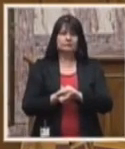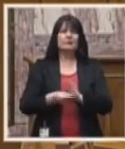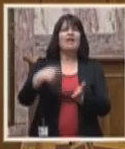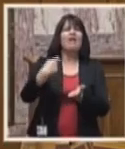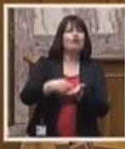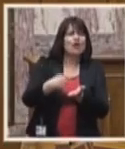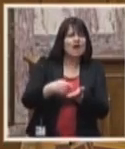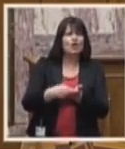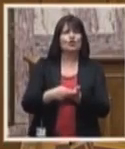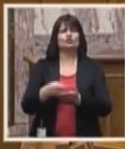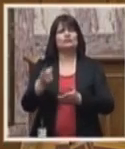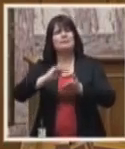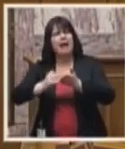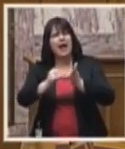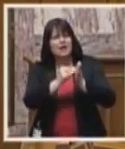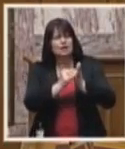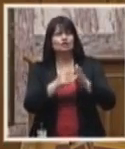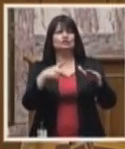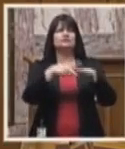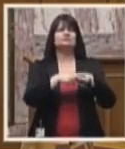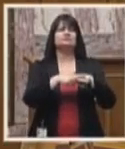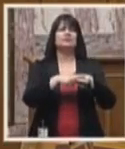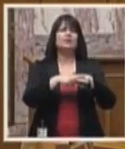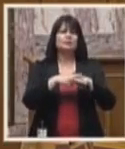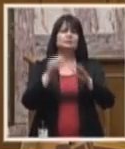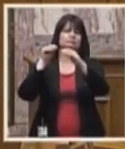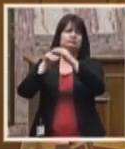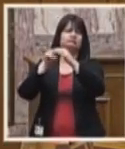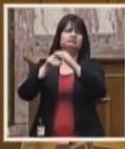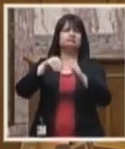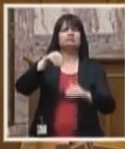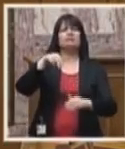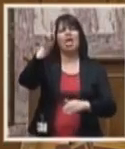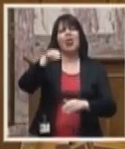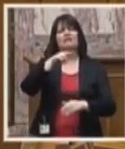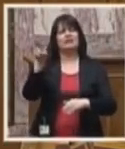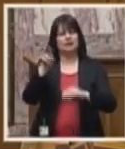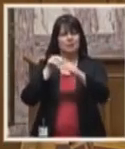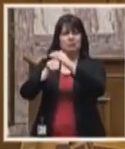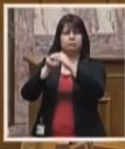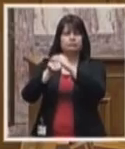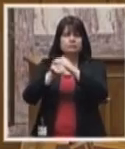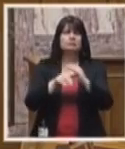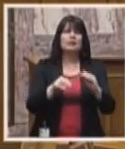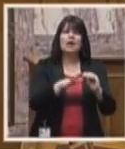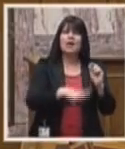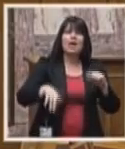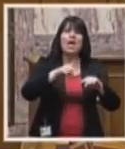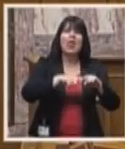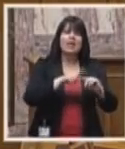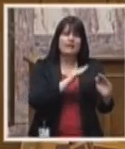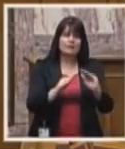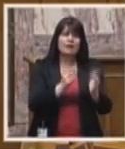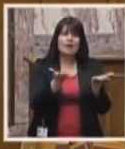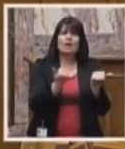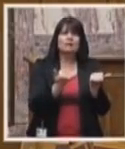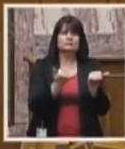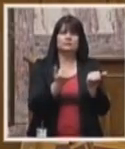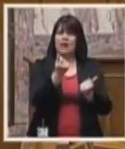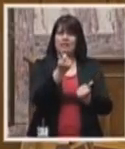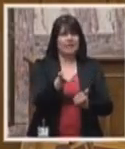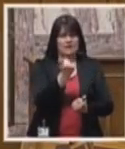εφοριακός, βοηθά τελικά τις τράπεζες στην Ελβετία και στερεί από τον ελληνικό λαό την προστασία και το χρήμα του για την